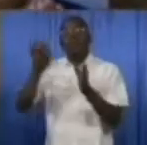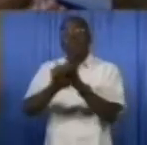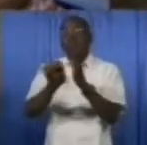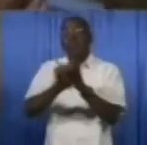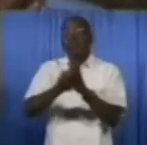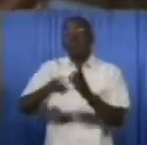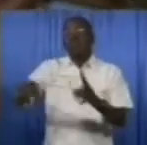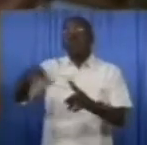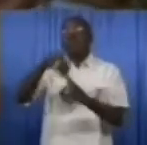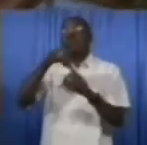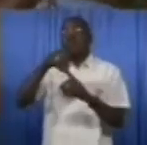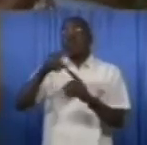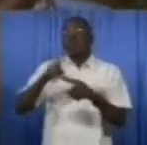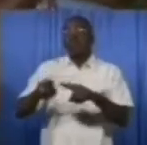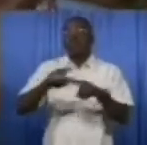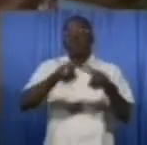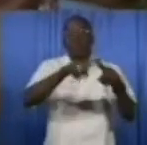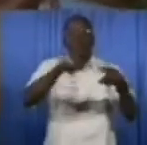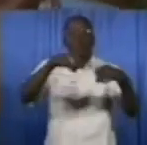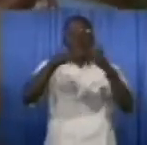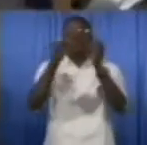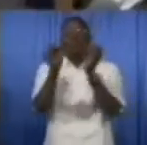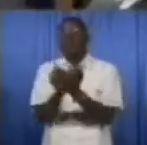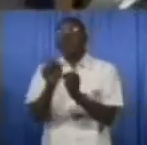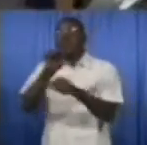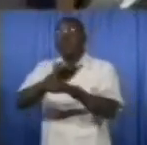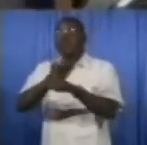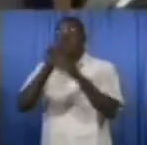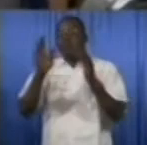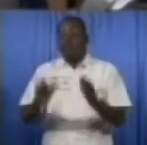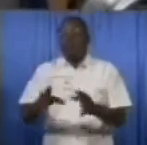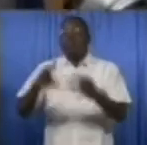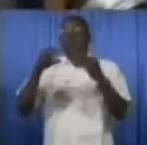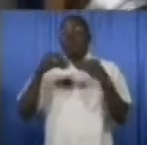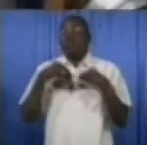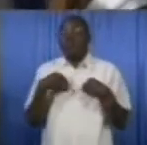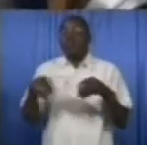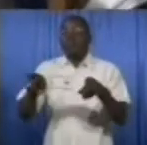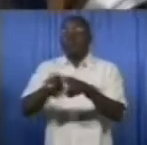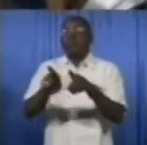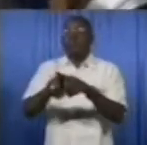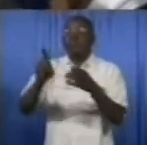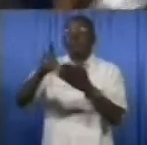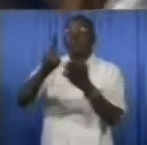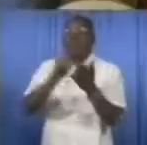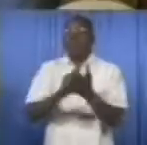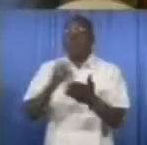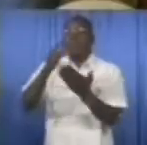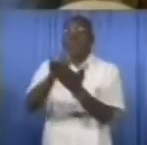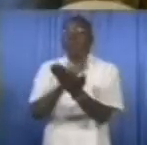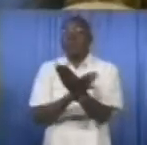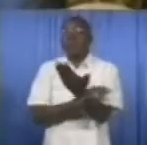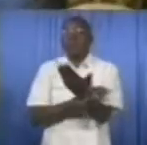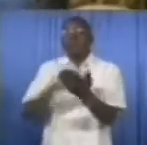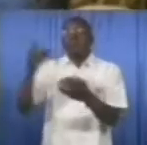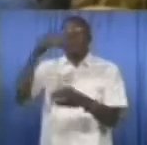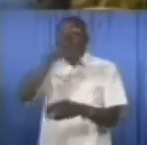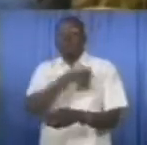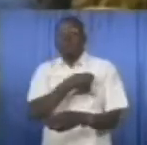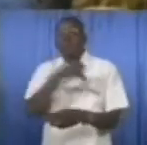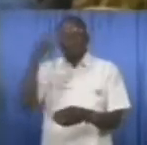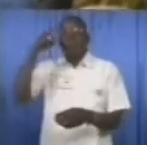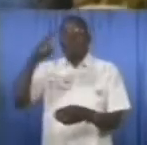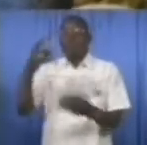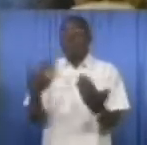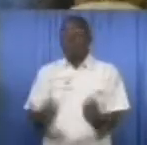la spécificité des différents secteurs de la fonction publique soit acceptée, de même que le droit d'améliorer leurs indemnités. À l'étape